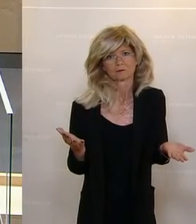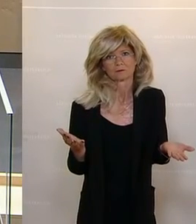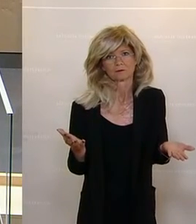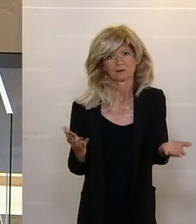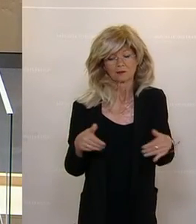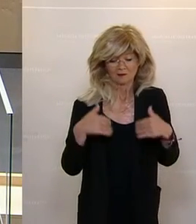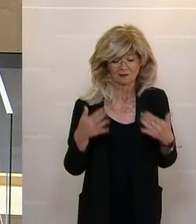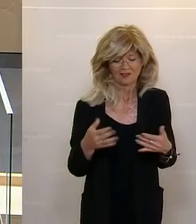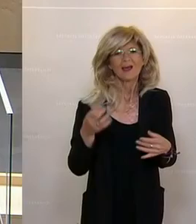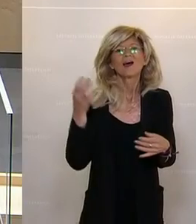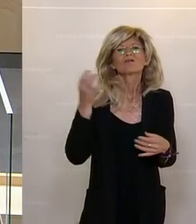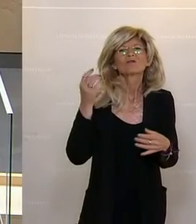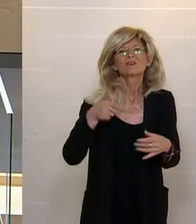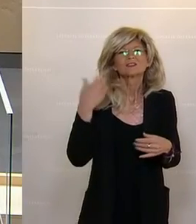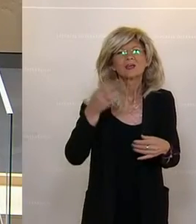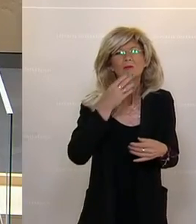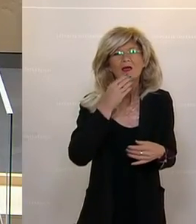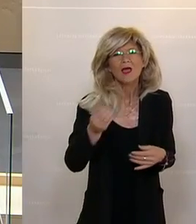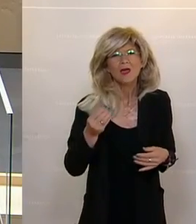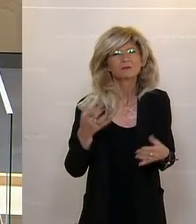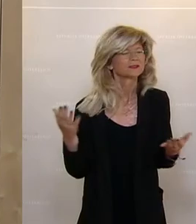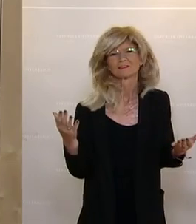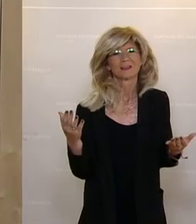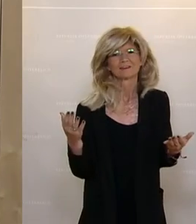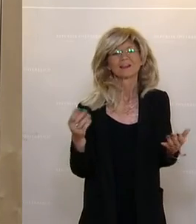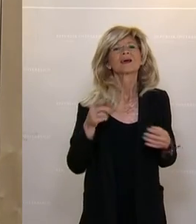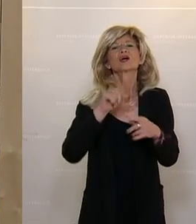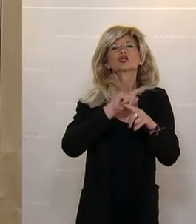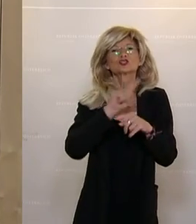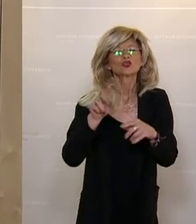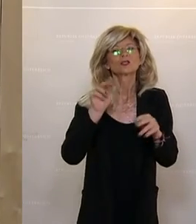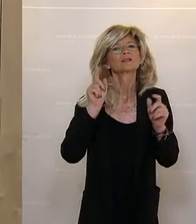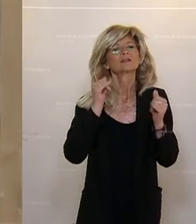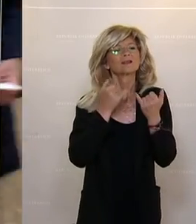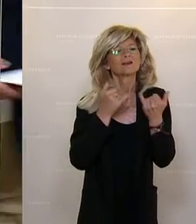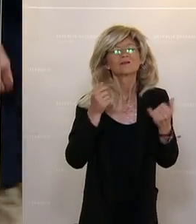und nicht, was im Herbst sein wird, sondern was sie bis zum Herbst tun, damit es im Herbst gut weitergeht.